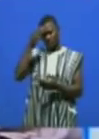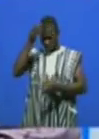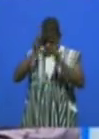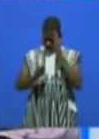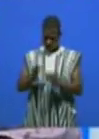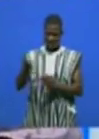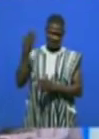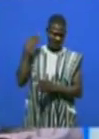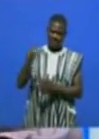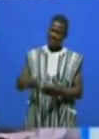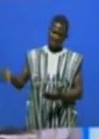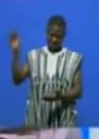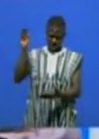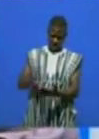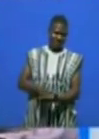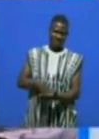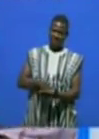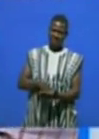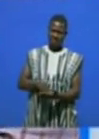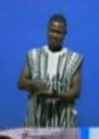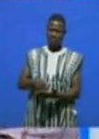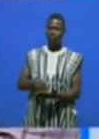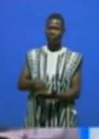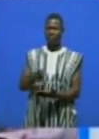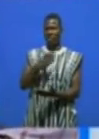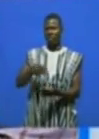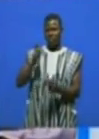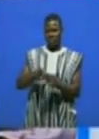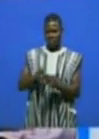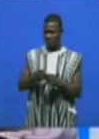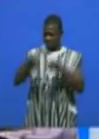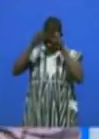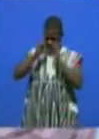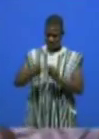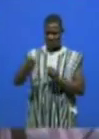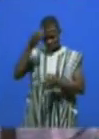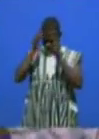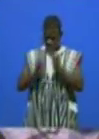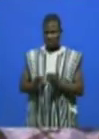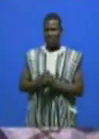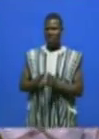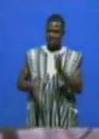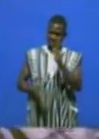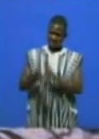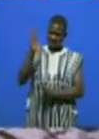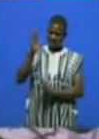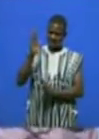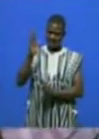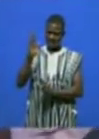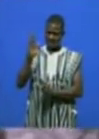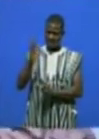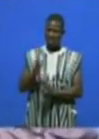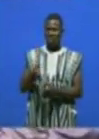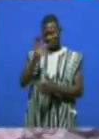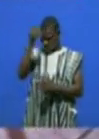contrat signé le décret de nomination du président et il est parti peu près c'est donc une autre entité vide voilà il est partie civile d'un